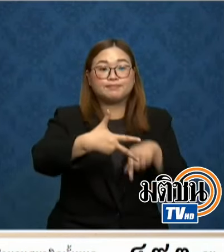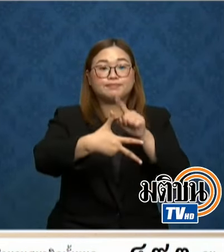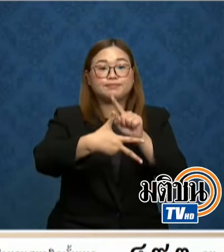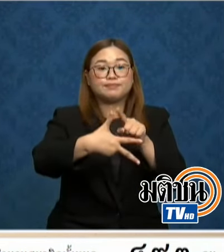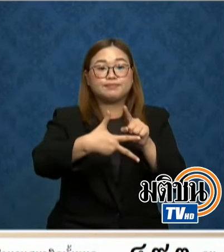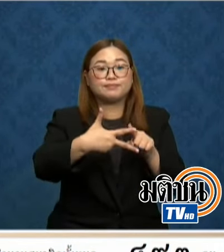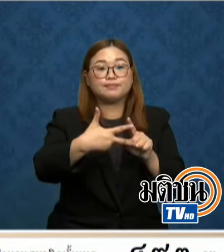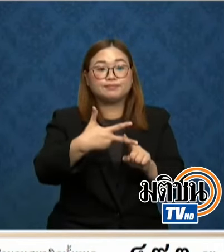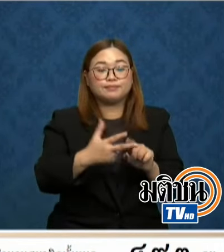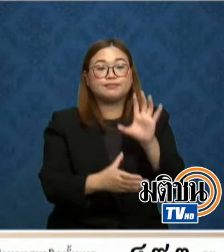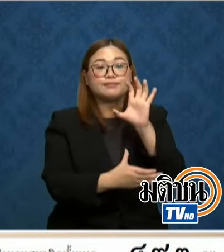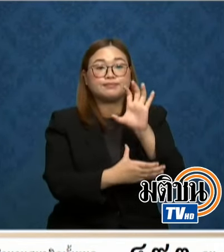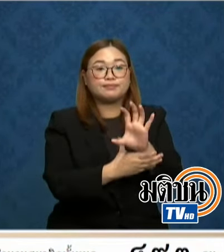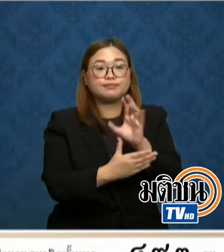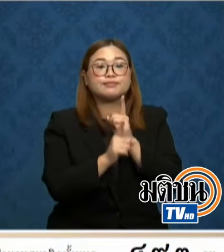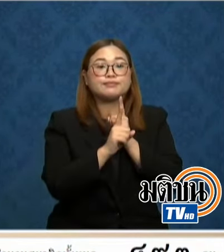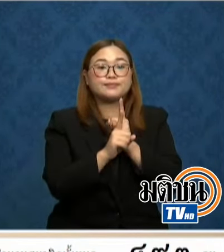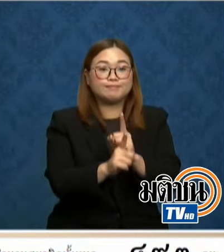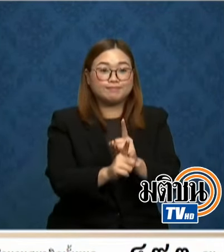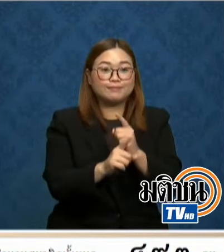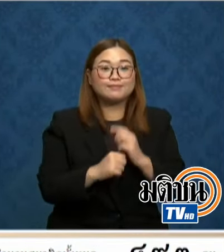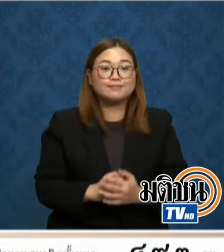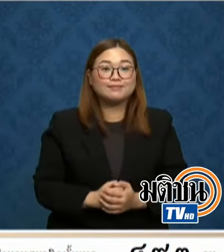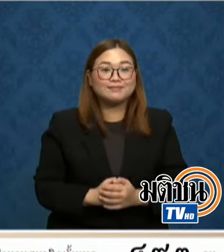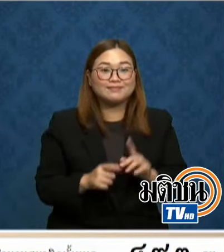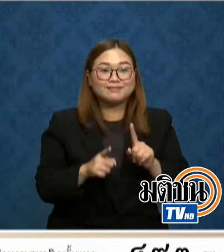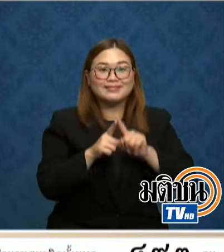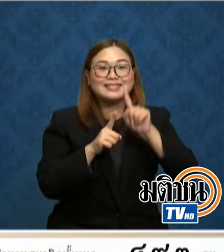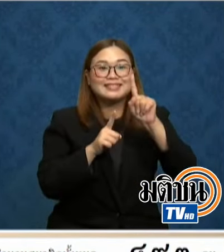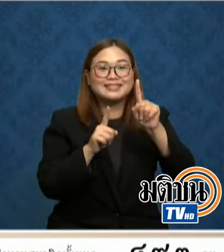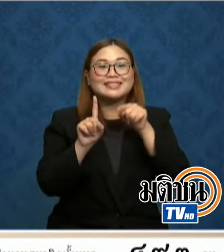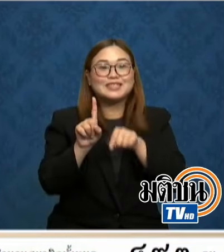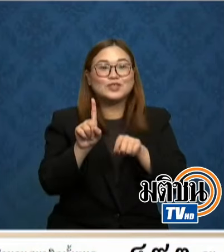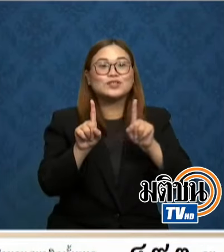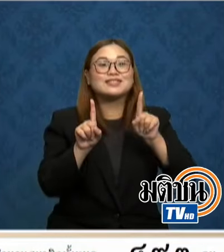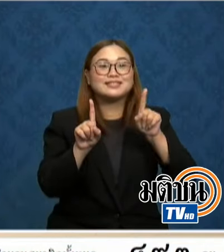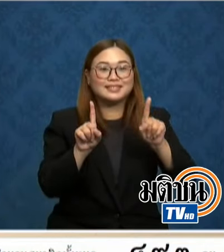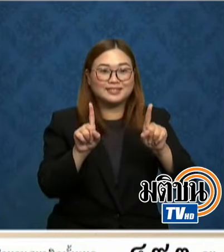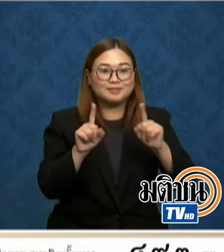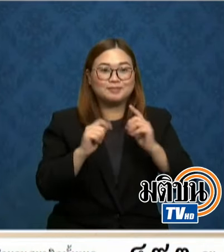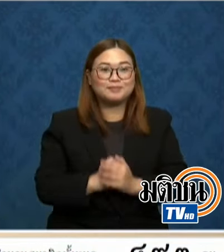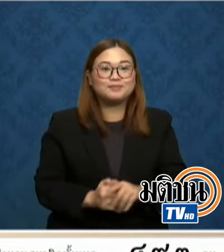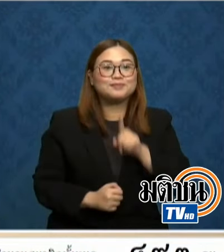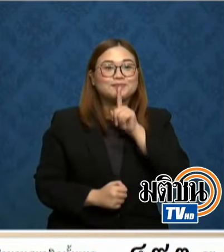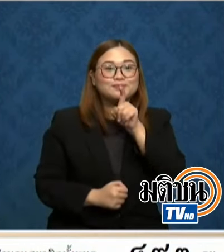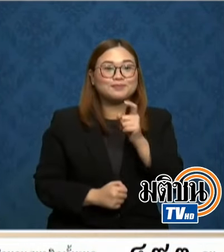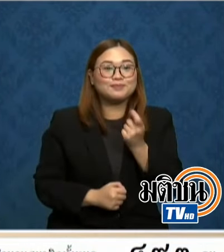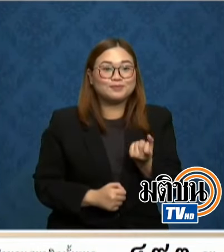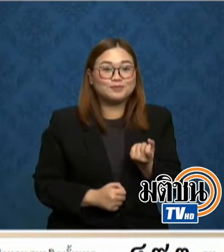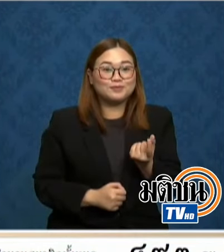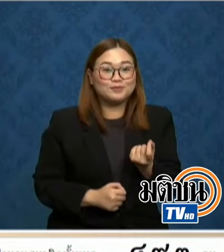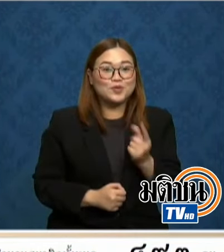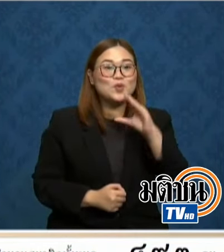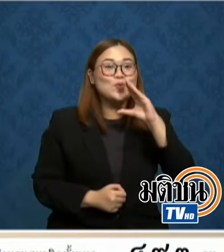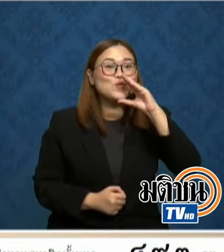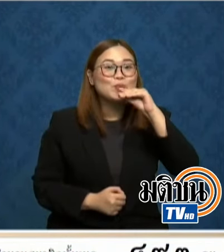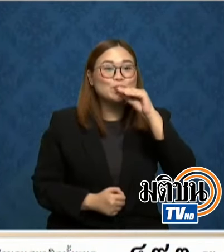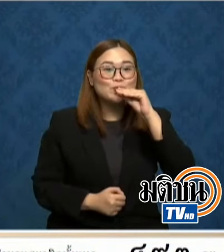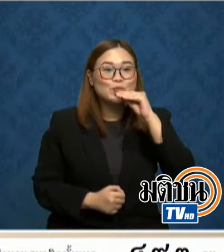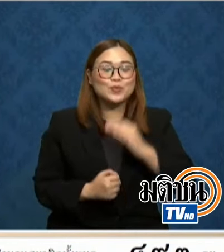ข้อบังคับนะครับครับ 1.1.1 ครับกระทู้ถามสดด้วยวาจา